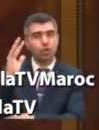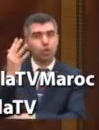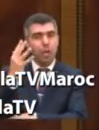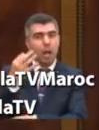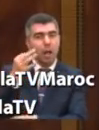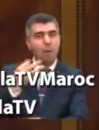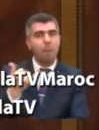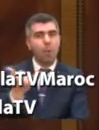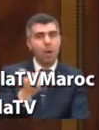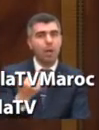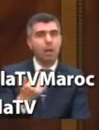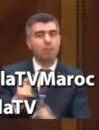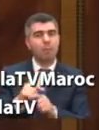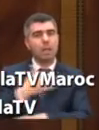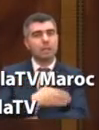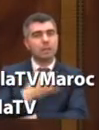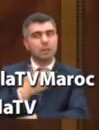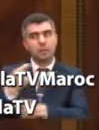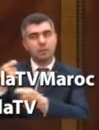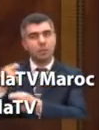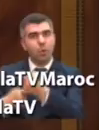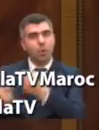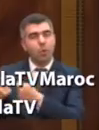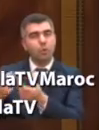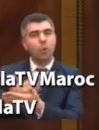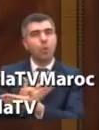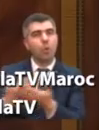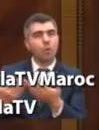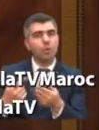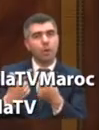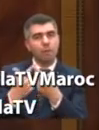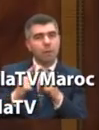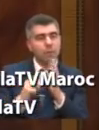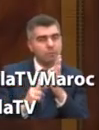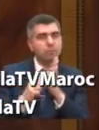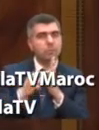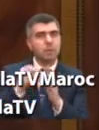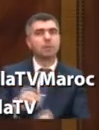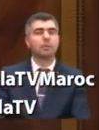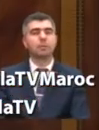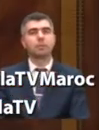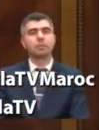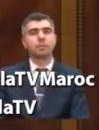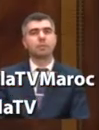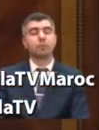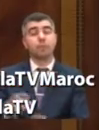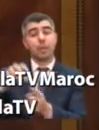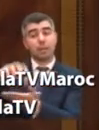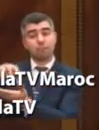مزيانه المواد التصديريه هي مزيانه وكلها عطاتنا باش نمشيو واحد البالي اللي هو مزيان. المناطق